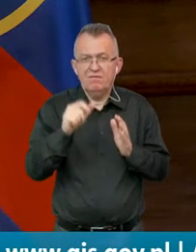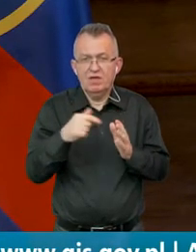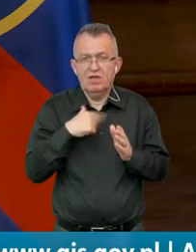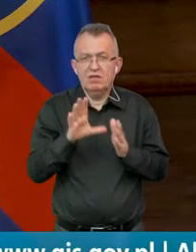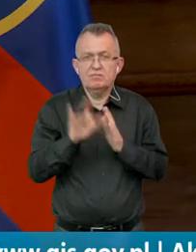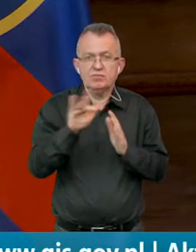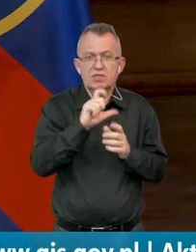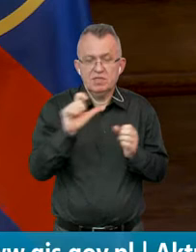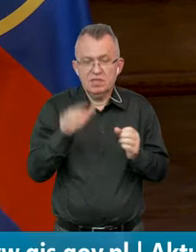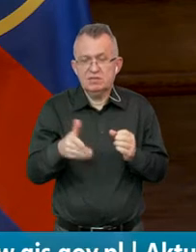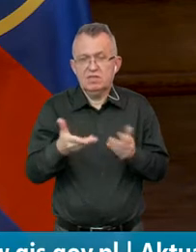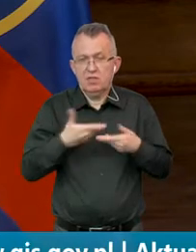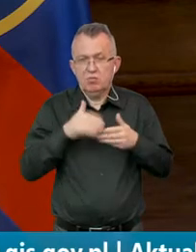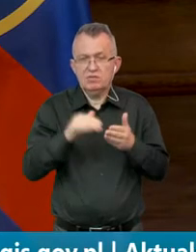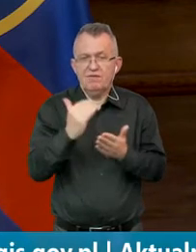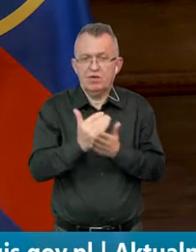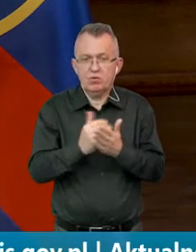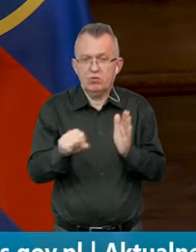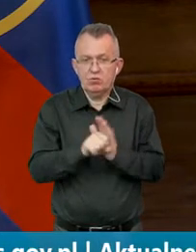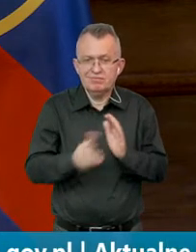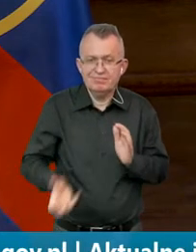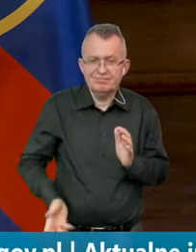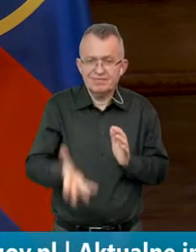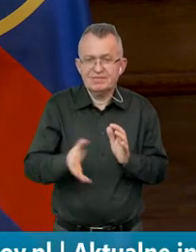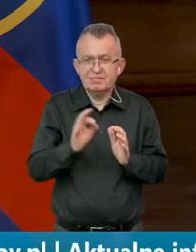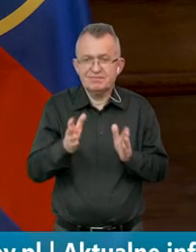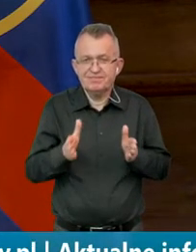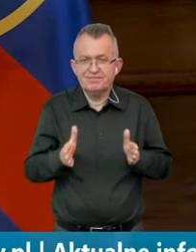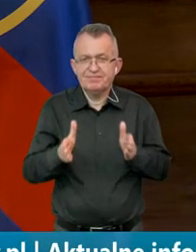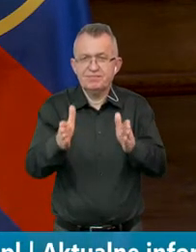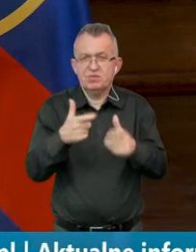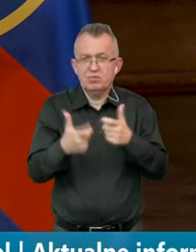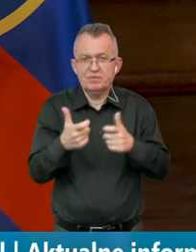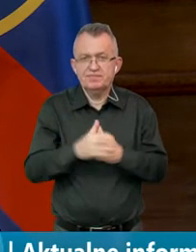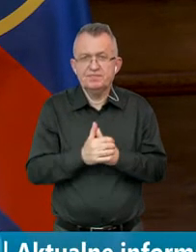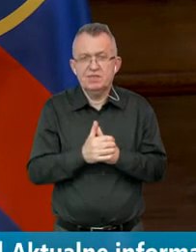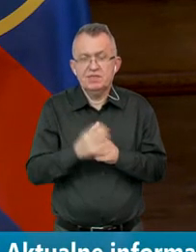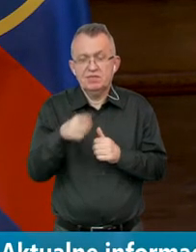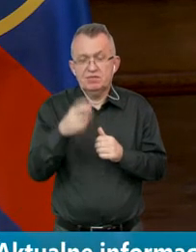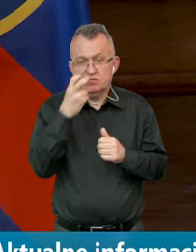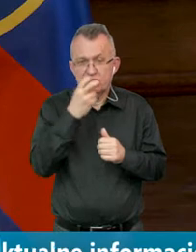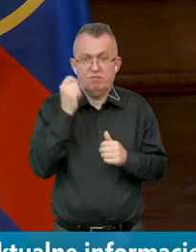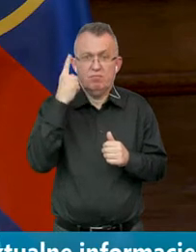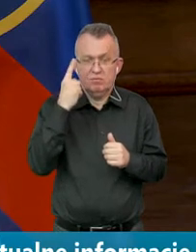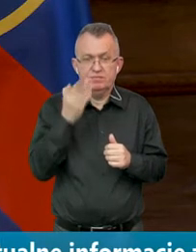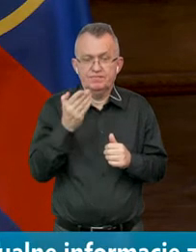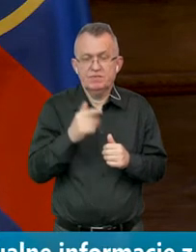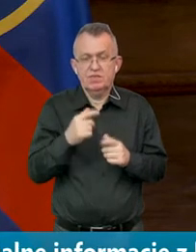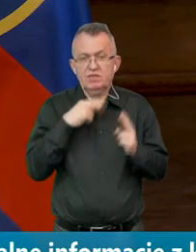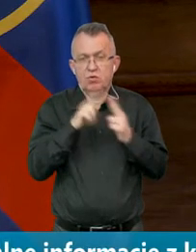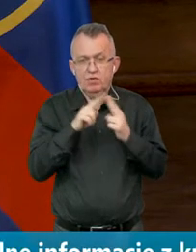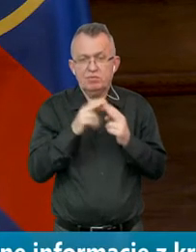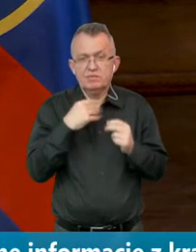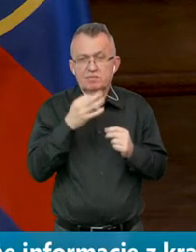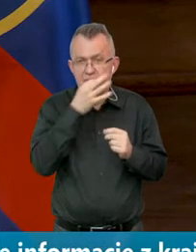Czy jest szansa, że ktoś pomoże nam w realizacji takiego obiektu? Pani Elżbieto, to ciekawy pomysł, skontaktujemy się z